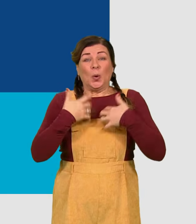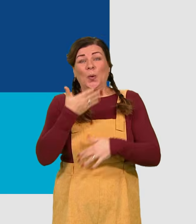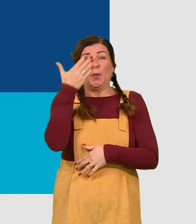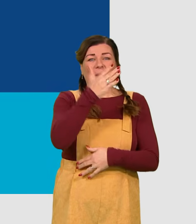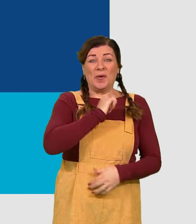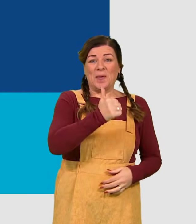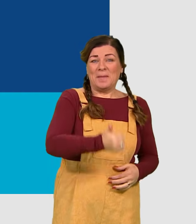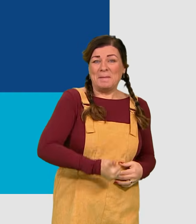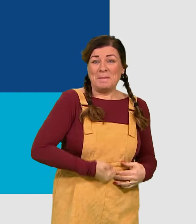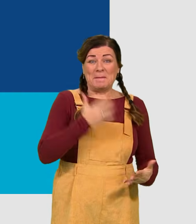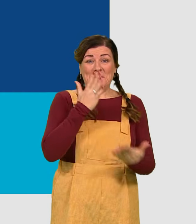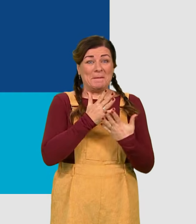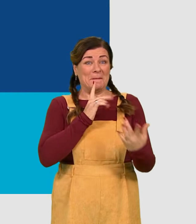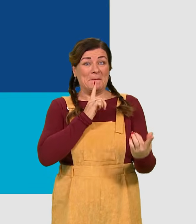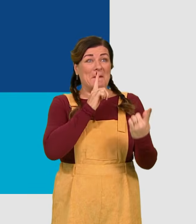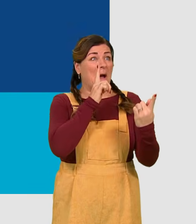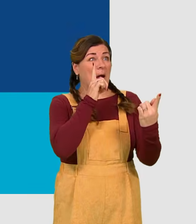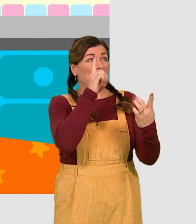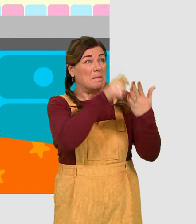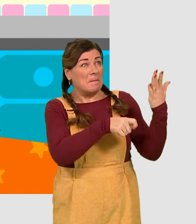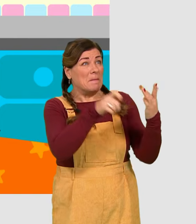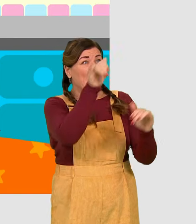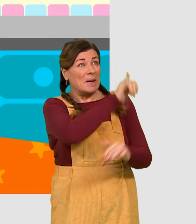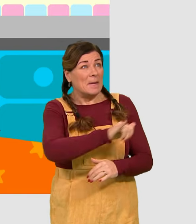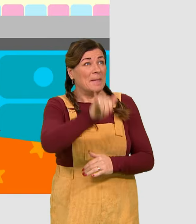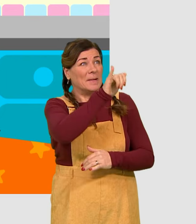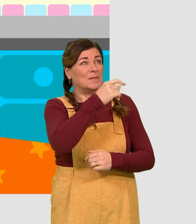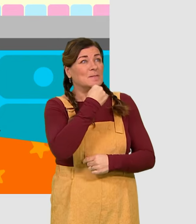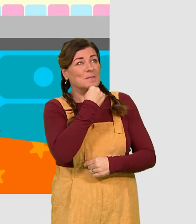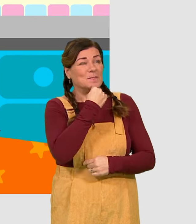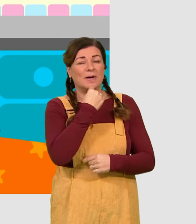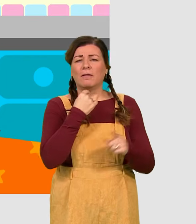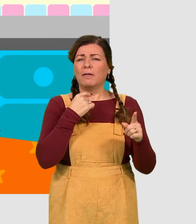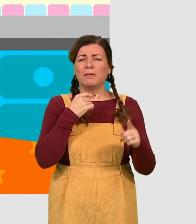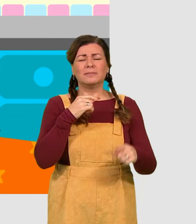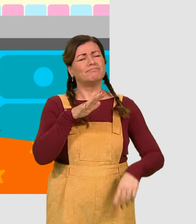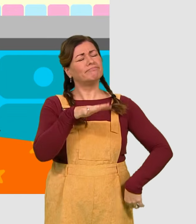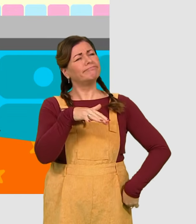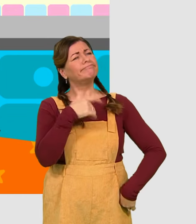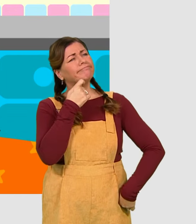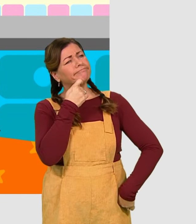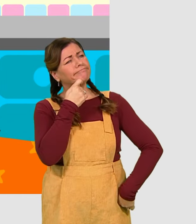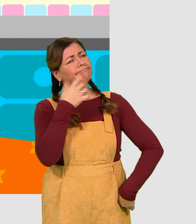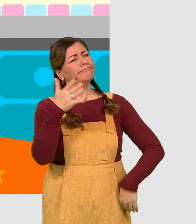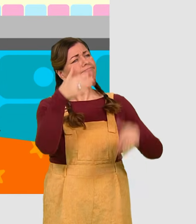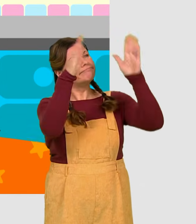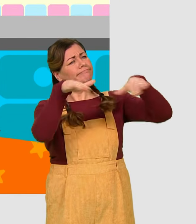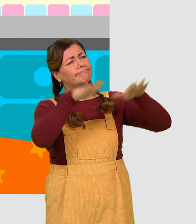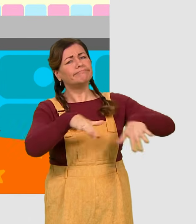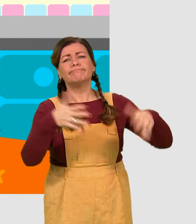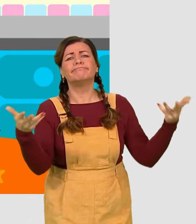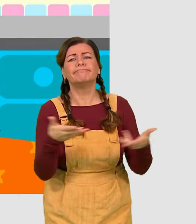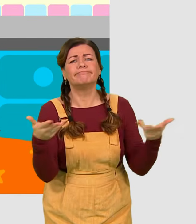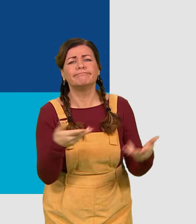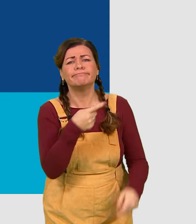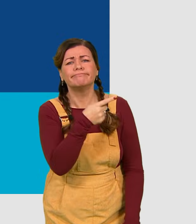ddewis coeden Nadolig ar ei phen ei hun. Felly, lle mae'r goeden? Holodd Jangle yn